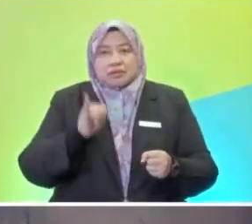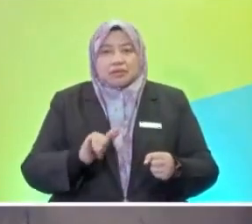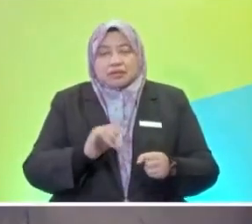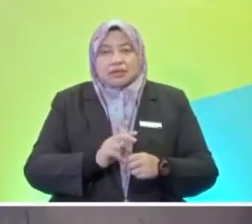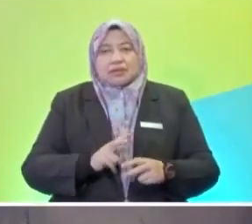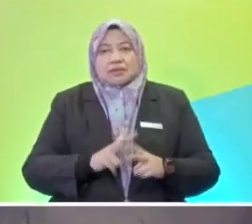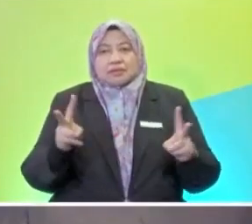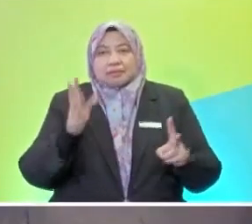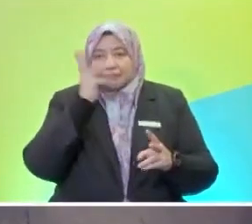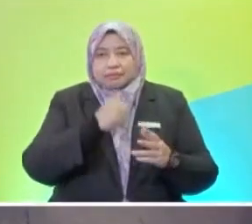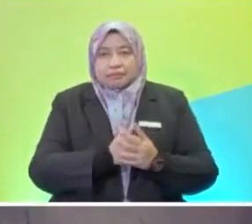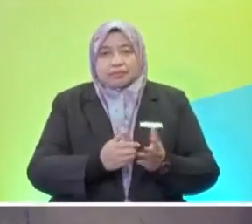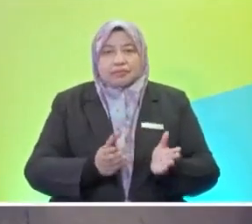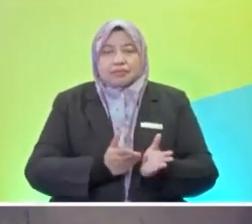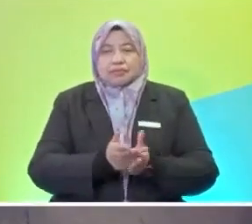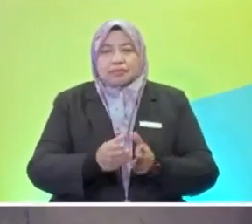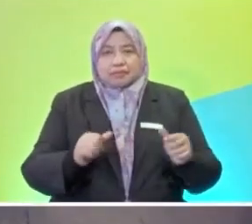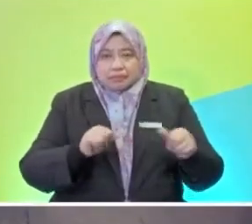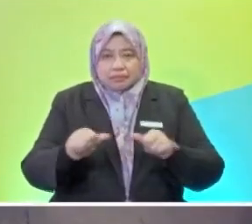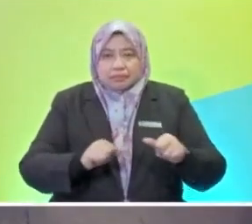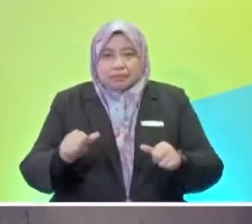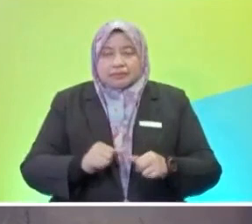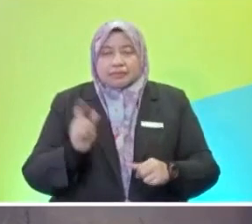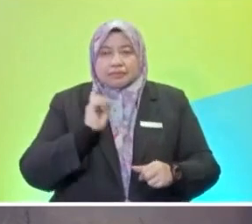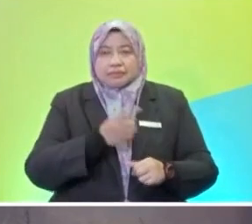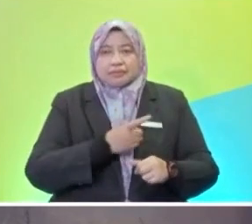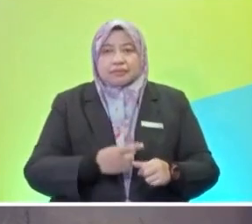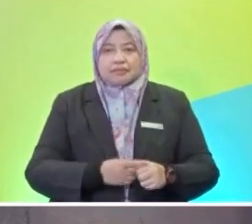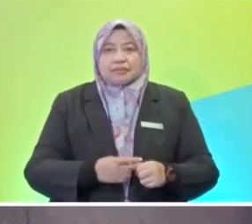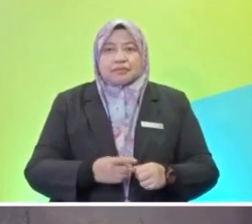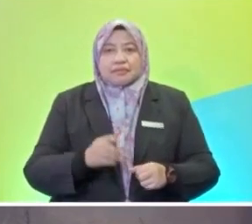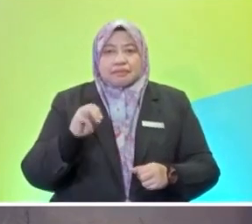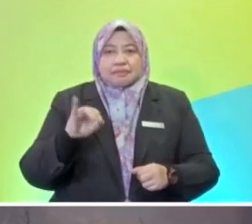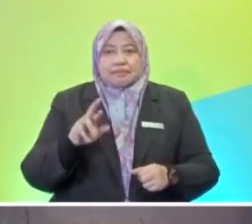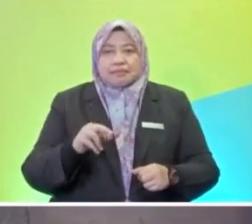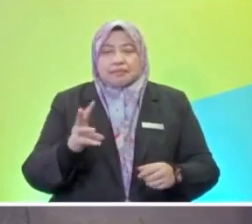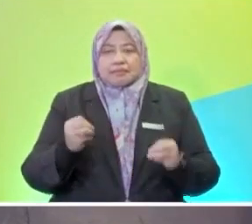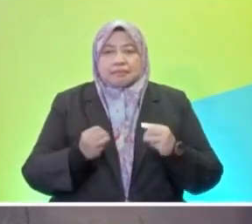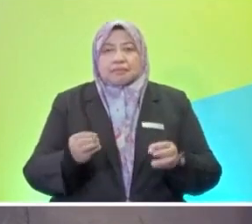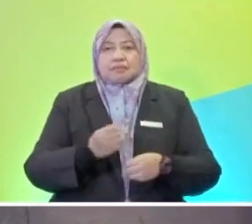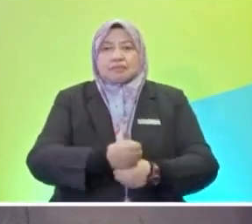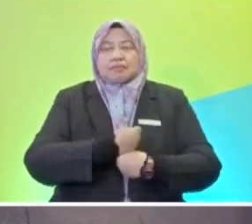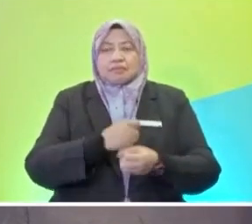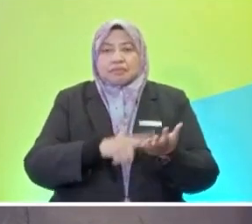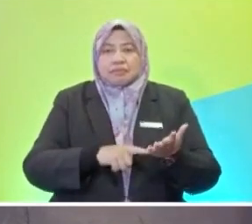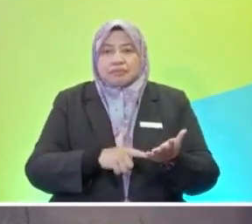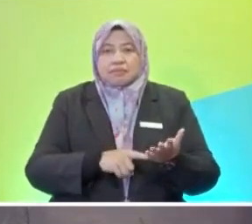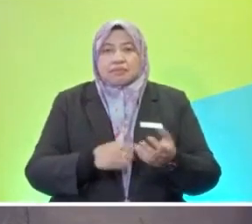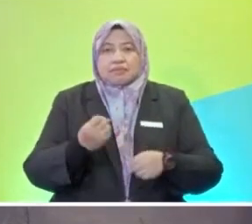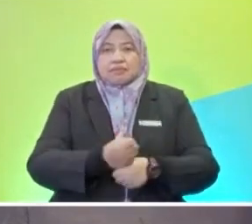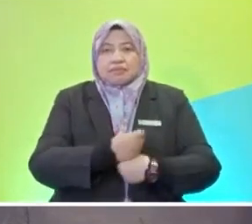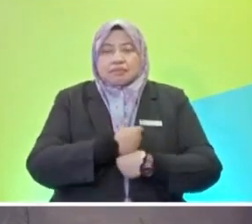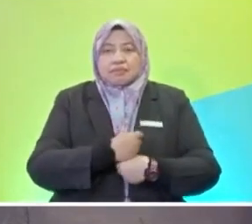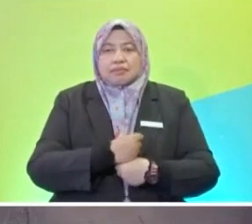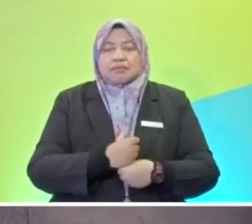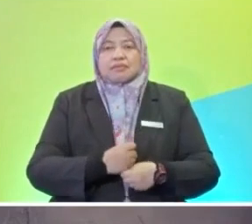gua job kita terus bentuk apa ya Hmm gua ambil ini bentuk Apa bentuk segi